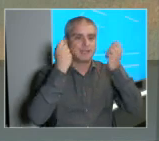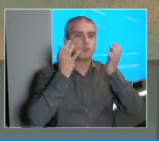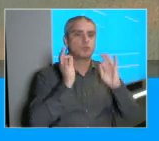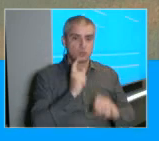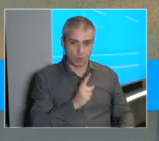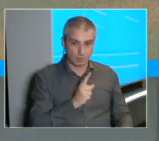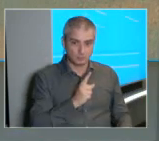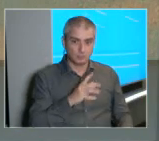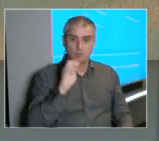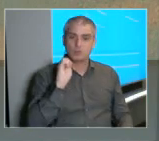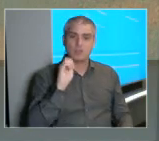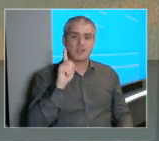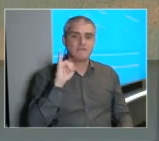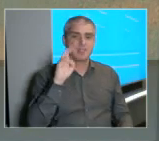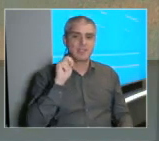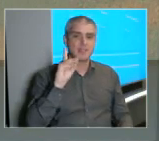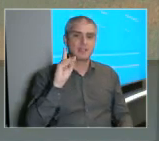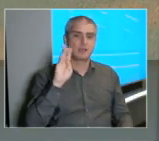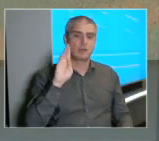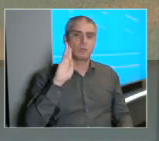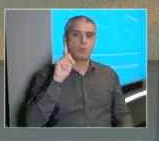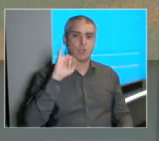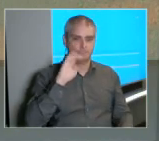המיוחד. מוריה וינדרבוים, שלום.